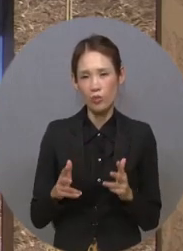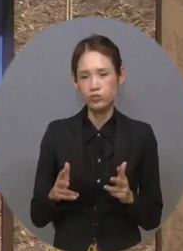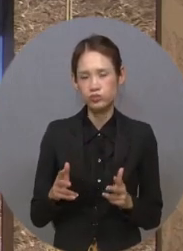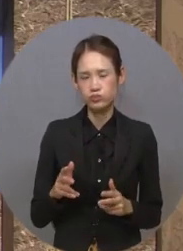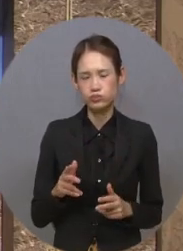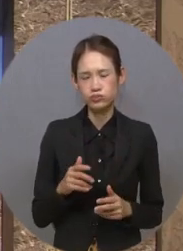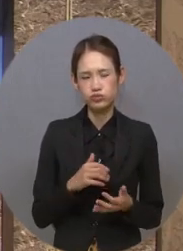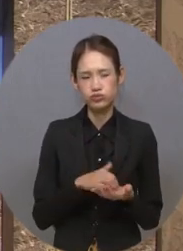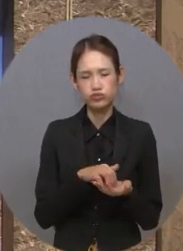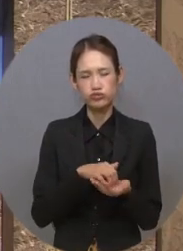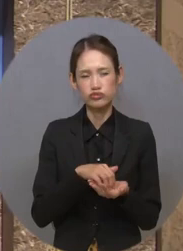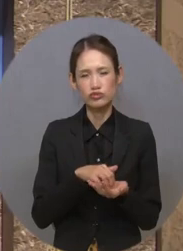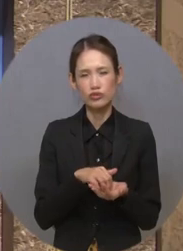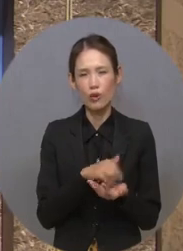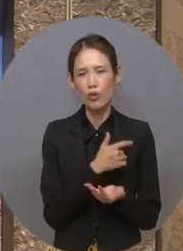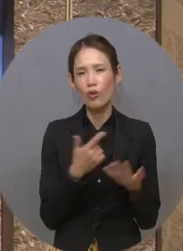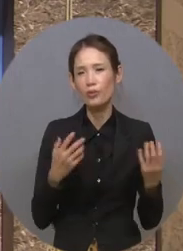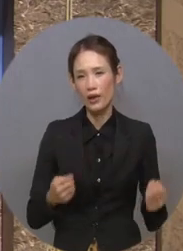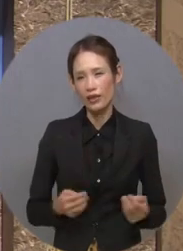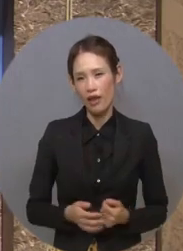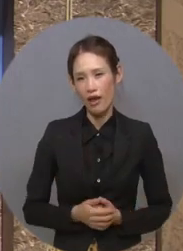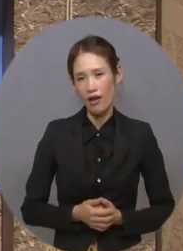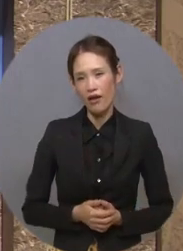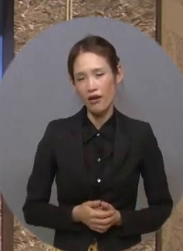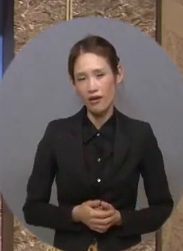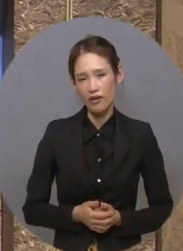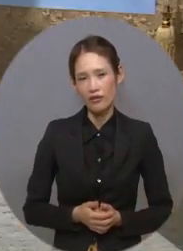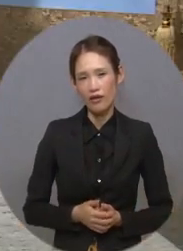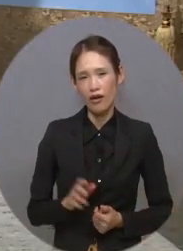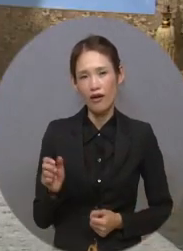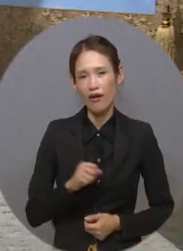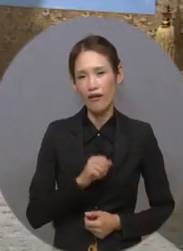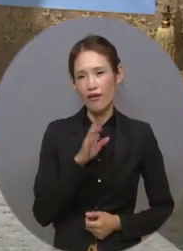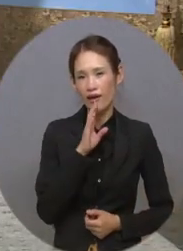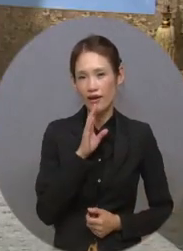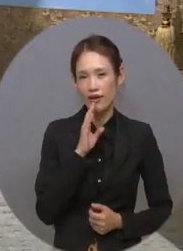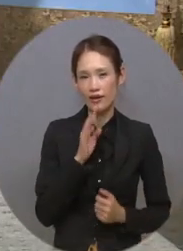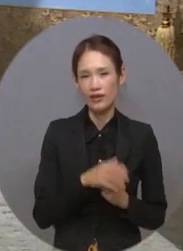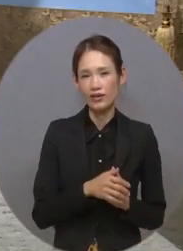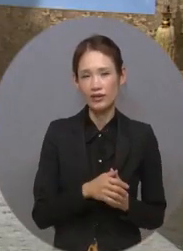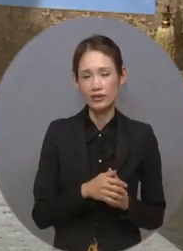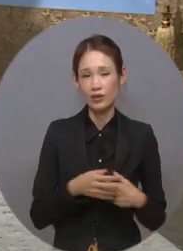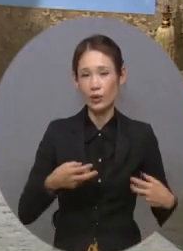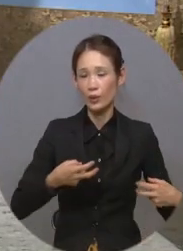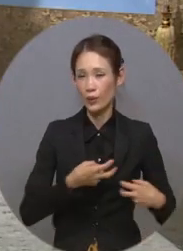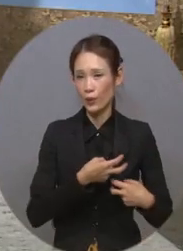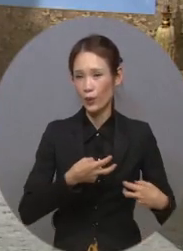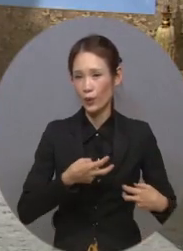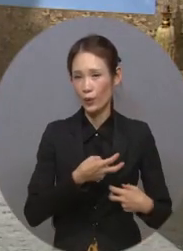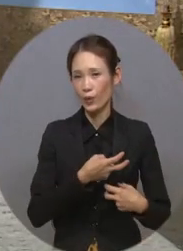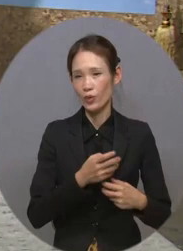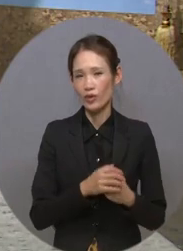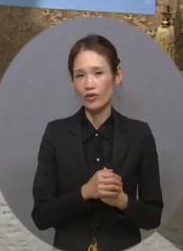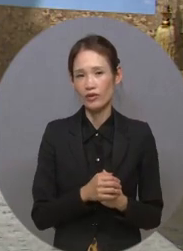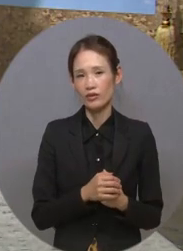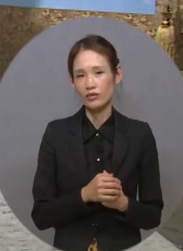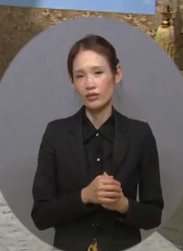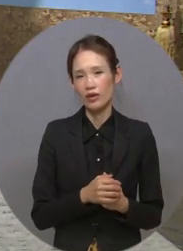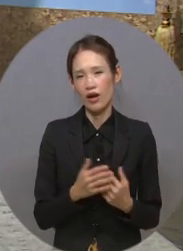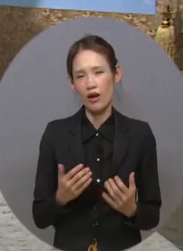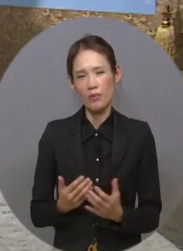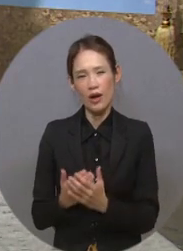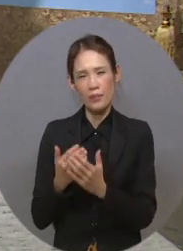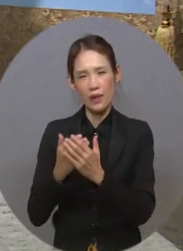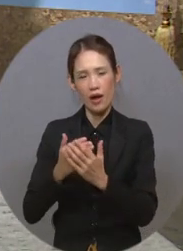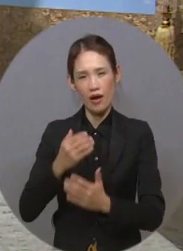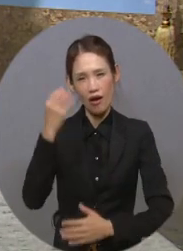너무 무수히 많은 사업들이 지금 이루어지고 있습니다. 지금. 그러네요. 네. 특히 이 교통 분야에 대해서도 굉장히 큰 발달이 이루어지고 있는